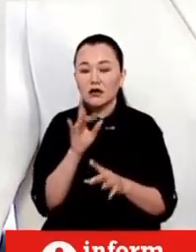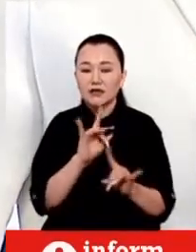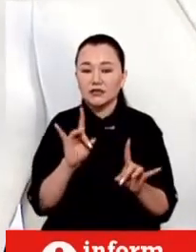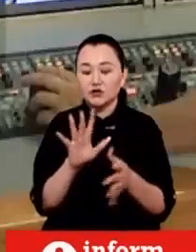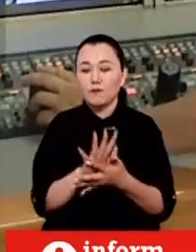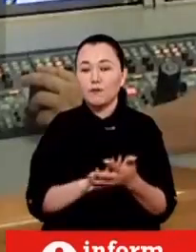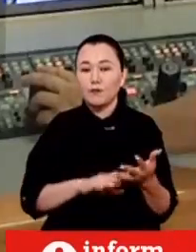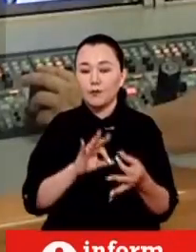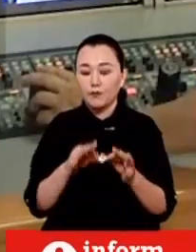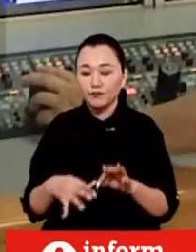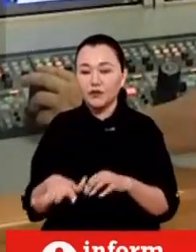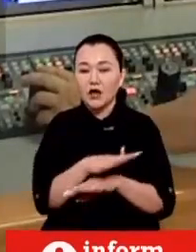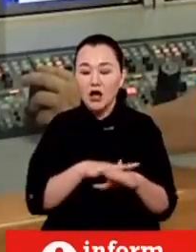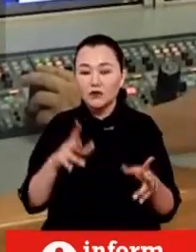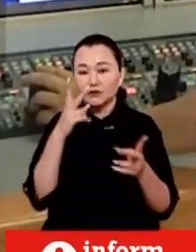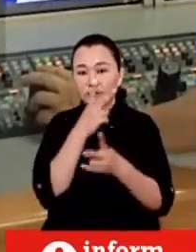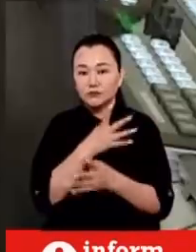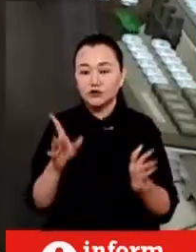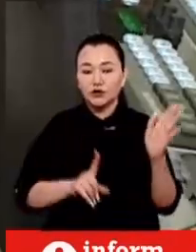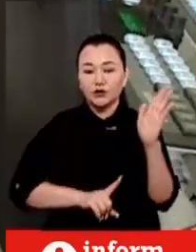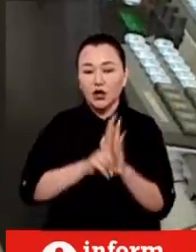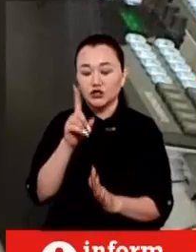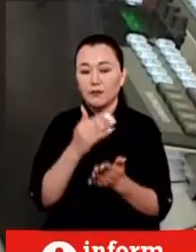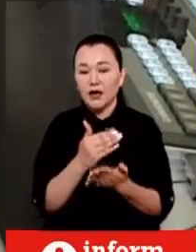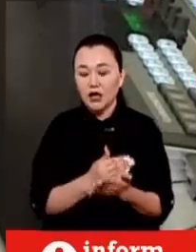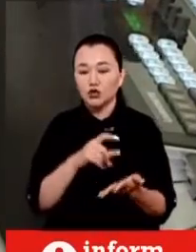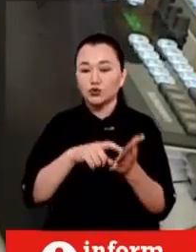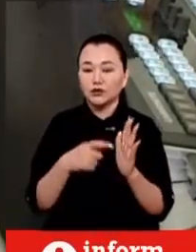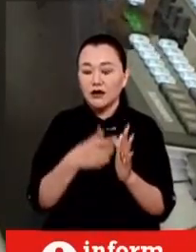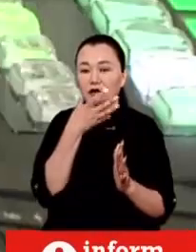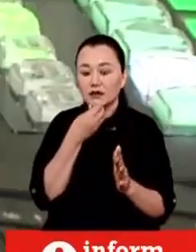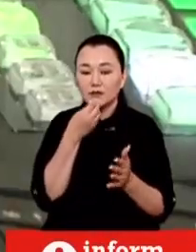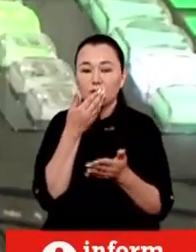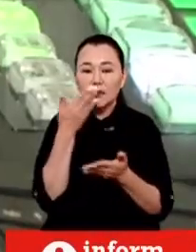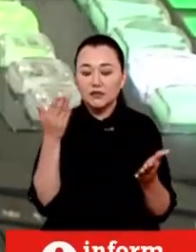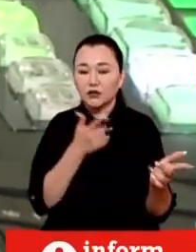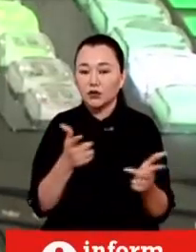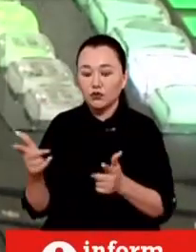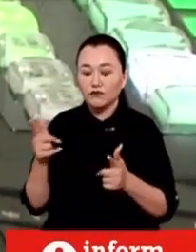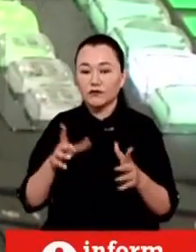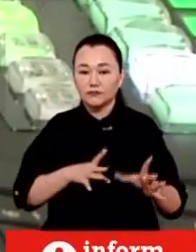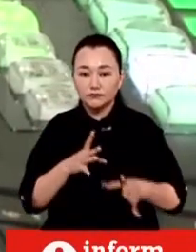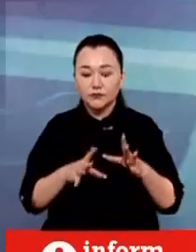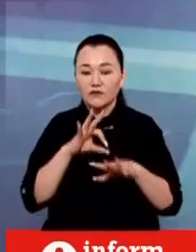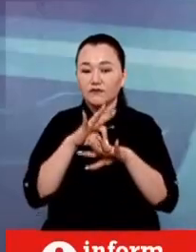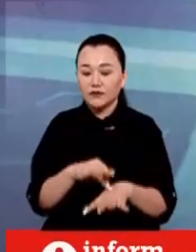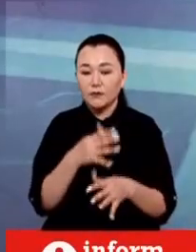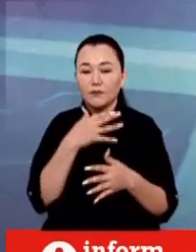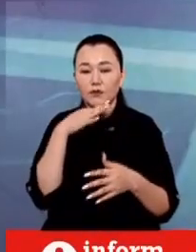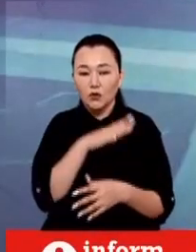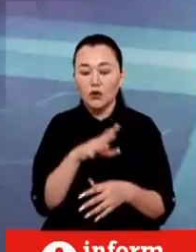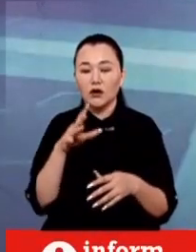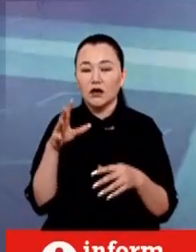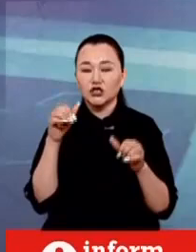береді. Қалың көрерменге жол тартатын жобаның студиясы әрленіп, соңғы дайындықтары жүруде. Осыған дейін талай табалдырықты тоздырса